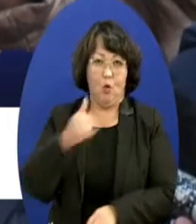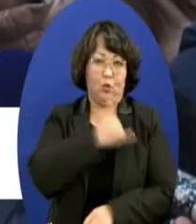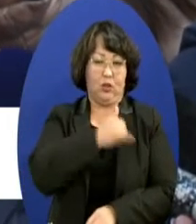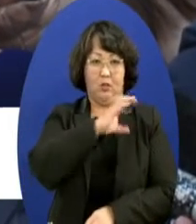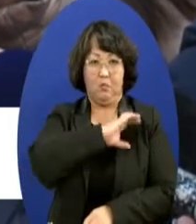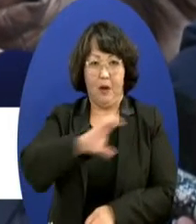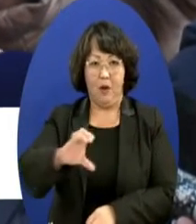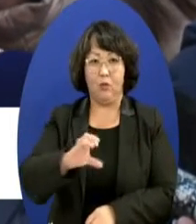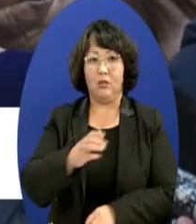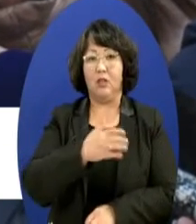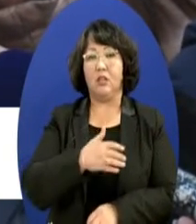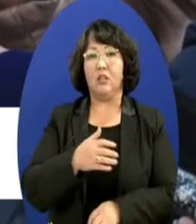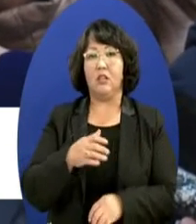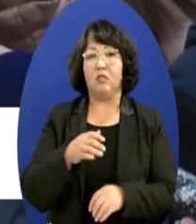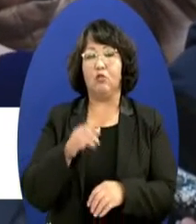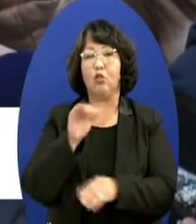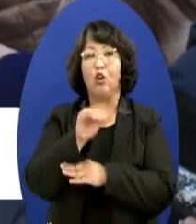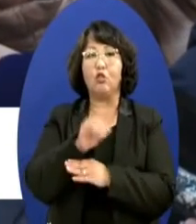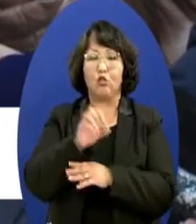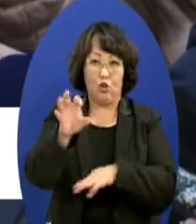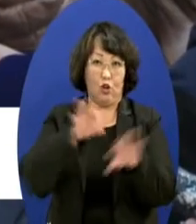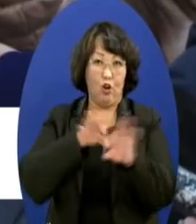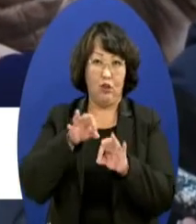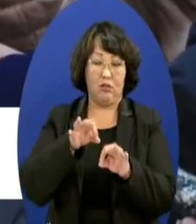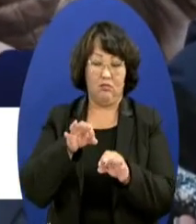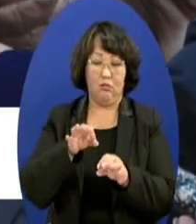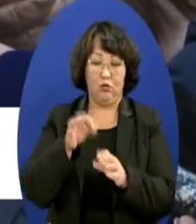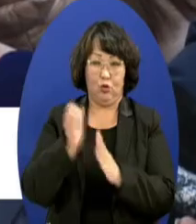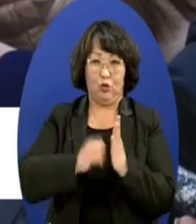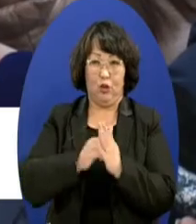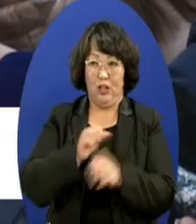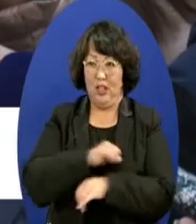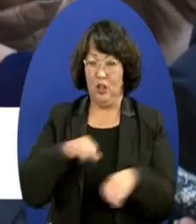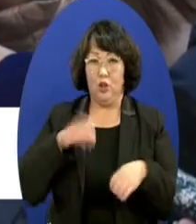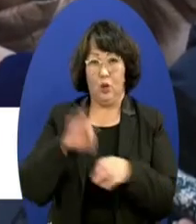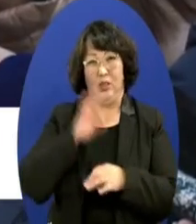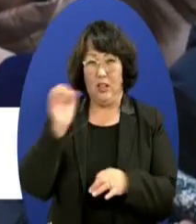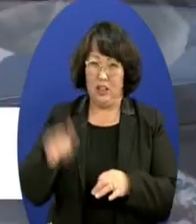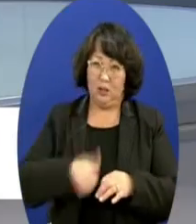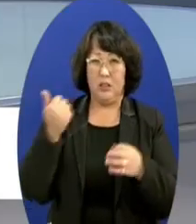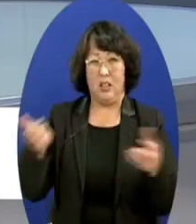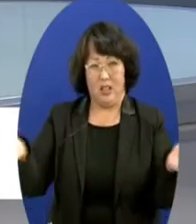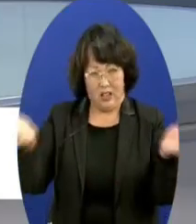чухал ач холбогдолтой сонгуул. Бидний дэргэд сонгогчдыг сонгуультай идэвхтэй оролцохыг уриалж байна.